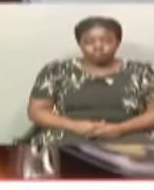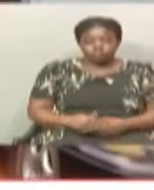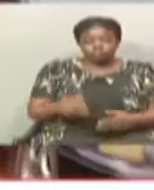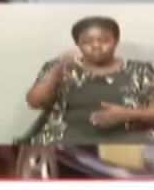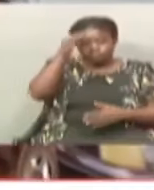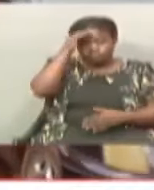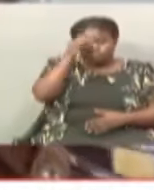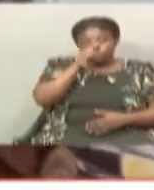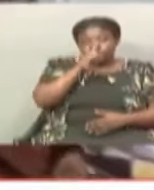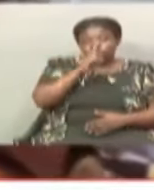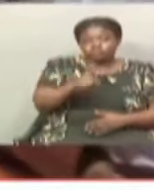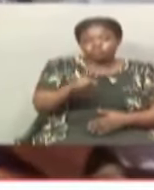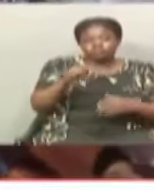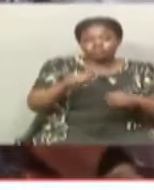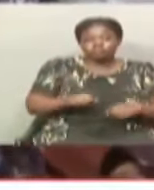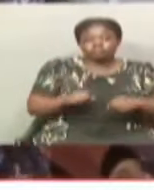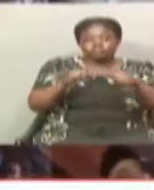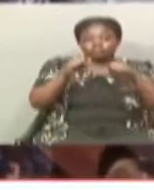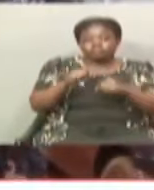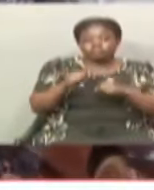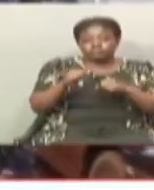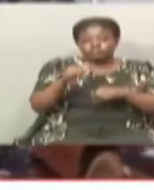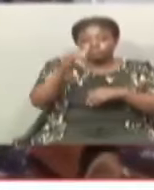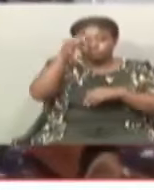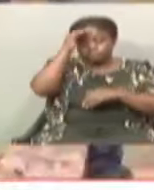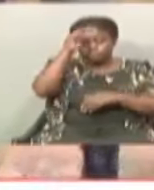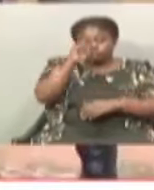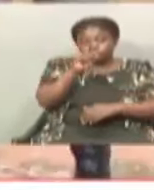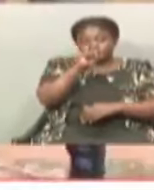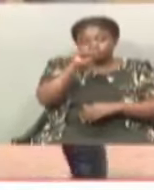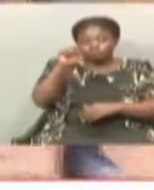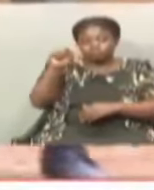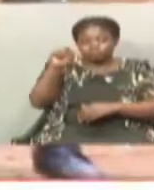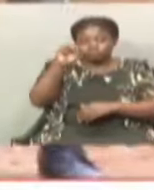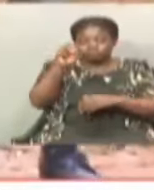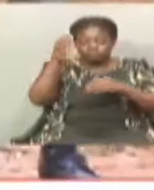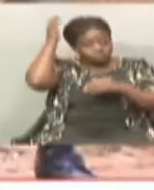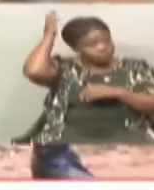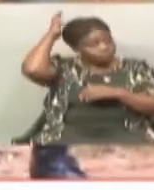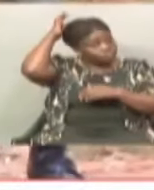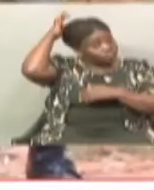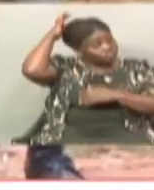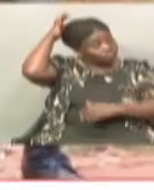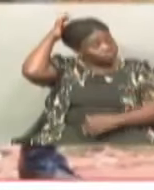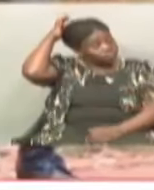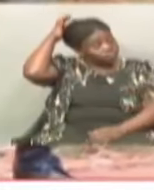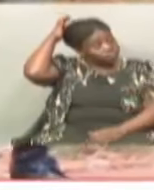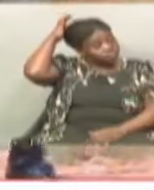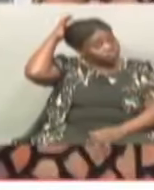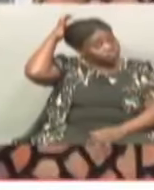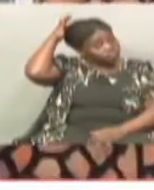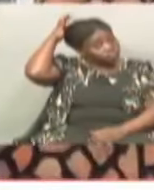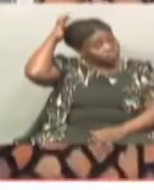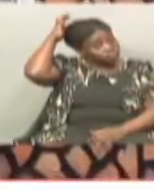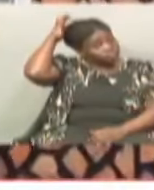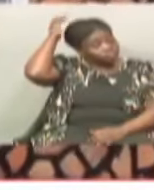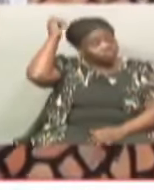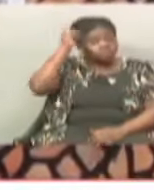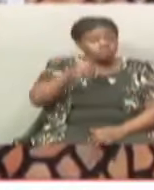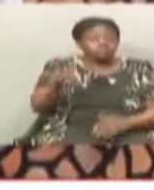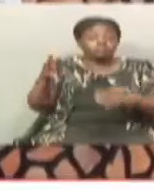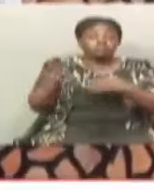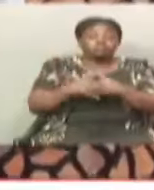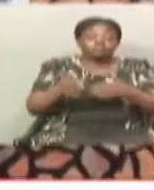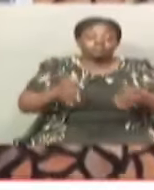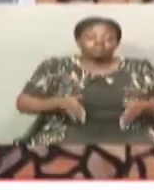Poliisi edumiddwa dwala poliisi nate tasani Sirikale mu banadumirwa kwekwe mu poliisi katwe gwa Yevo Julius olutuuse bagadde emiryango